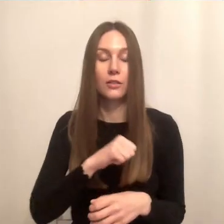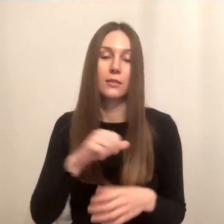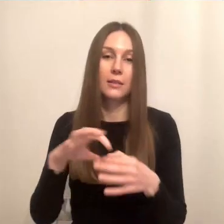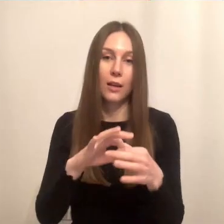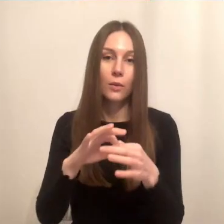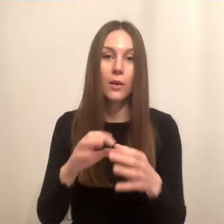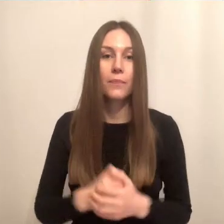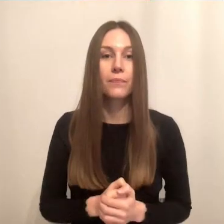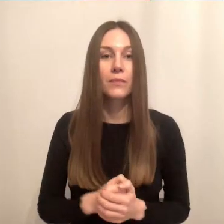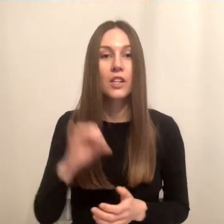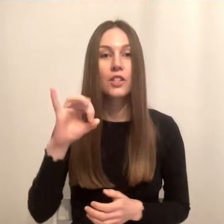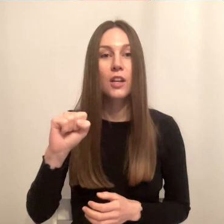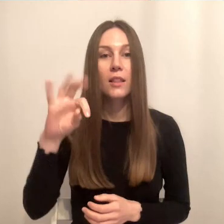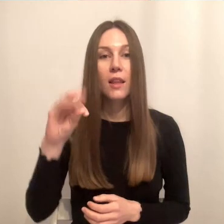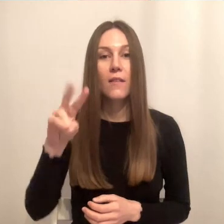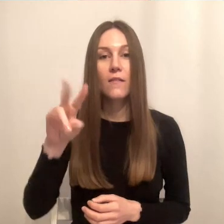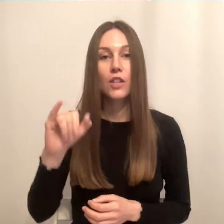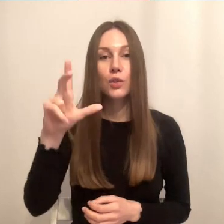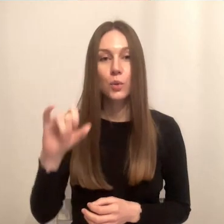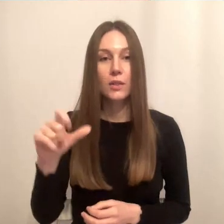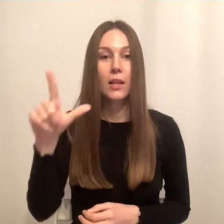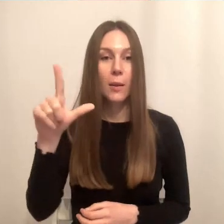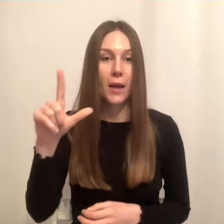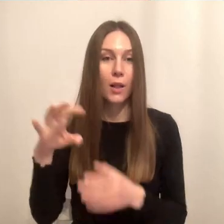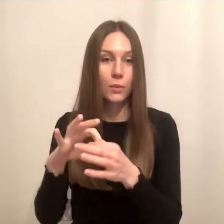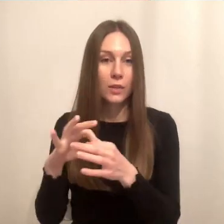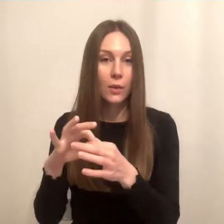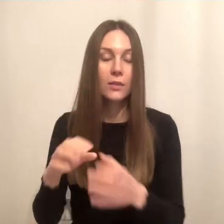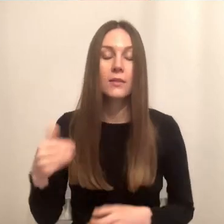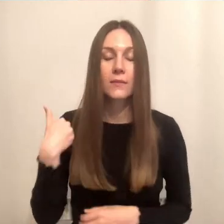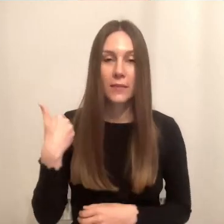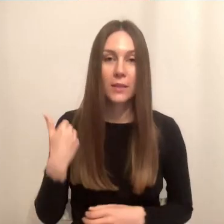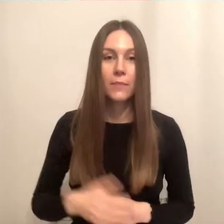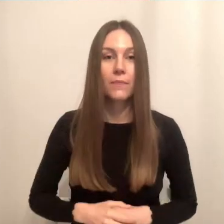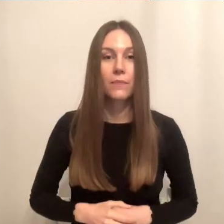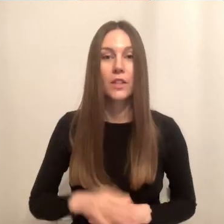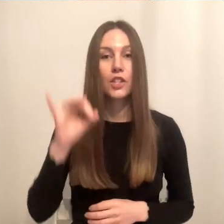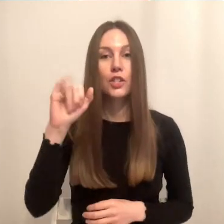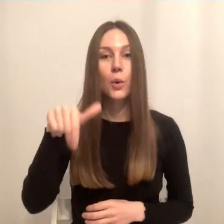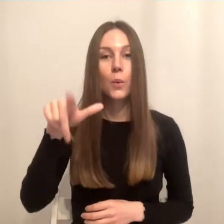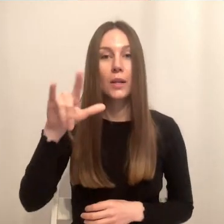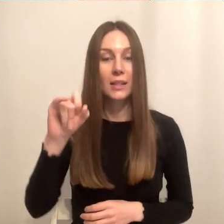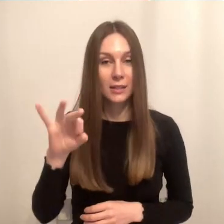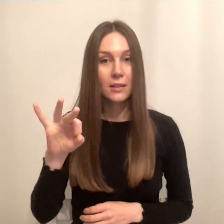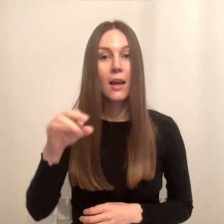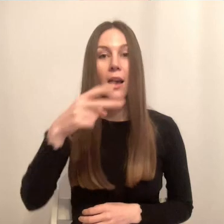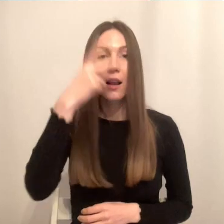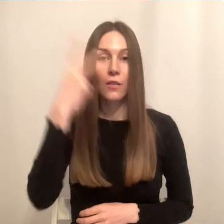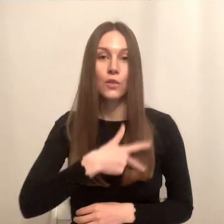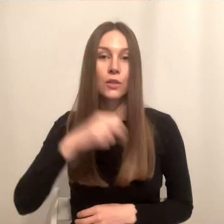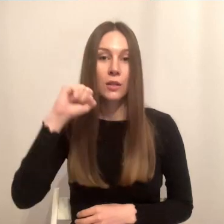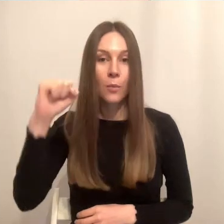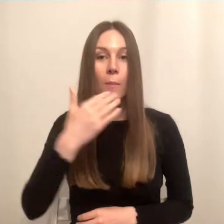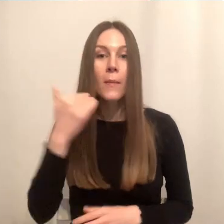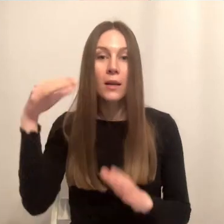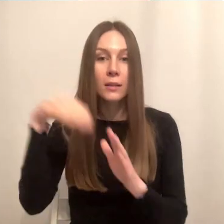Andrius Šatevičius, Liberalų sąjūdis. Sveiki. Nerijus Šiaulys, Lietuvos socialdemokratų partija.